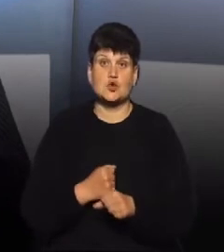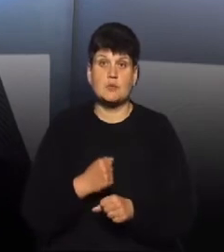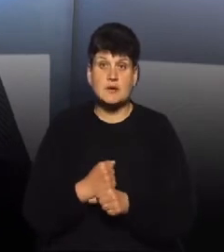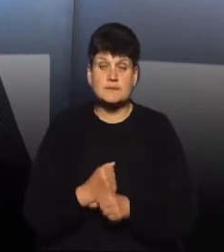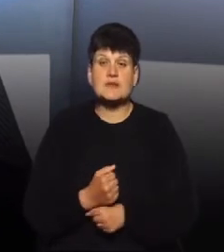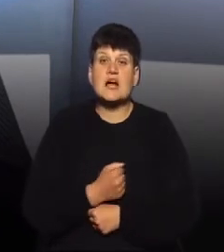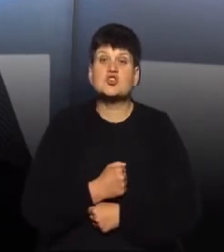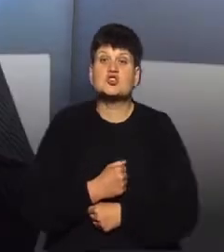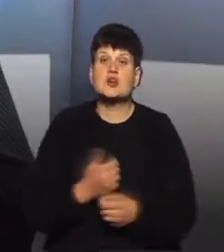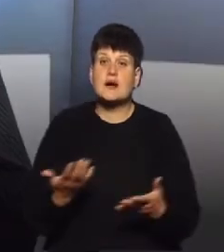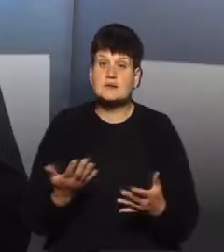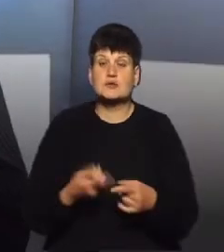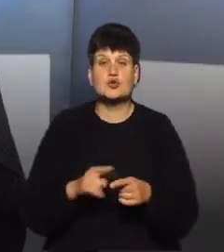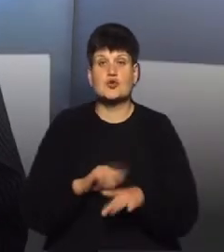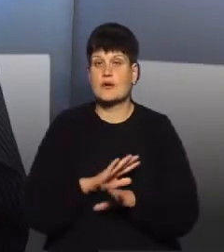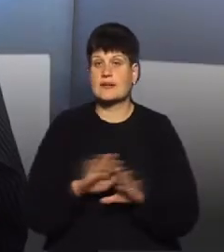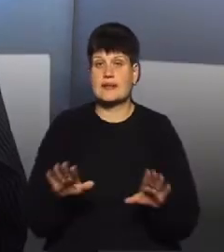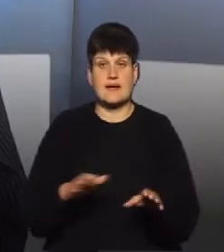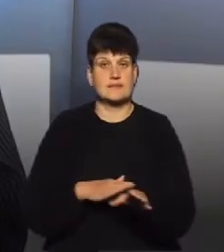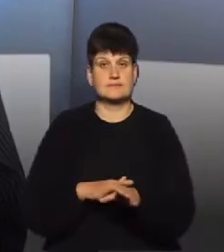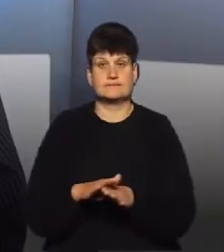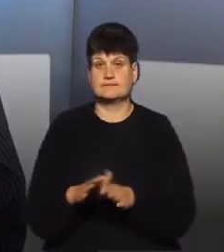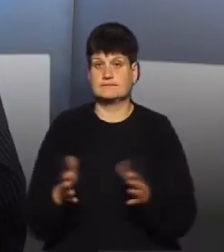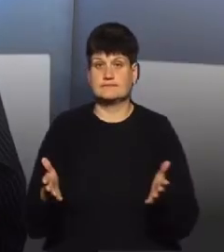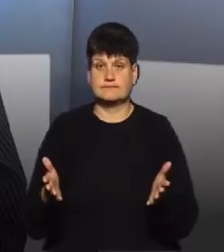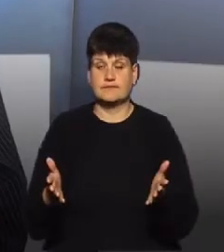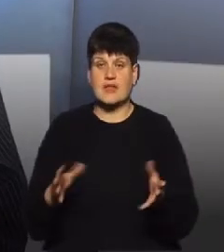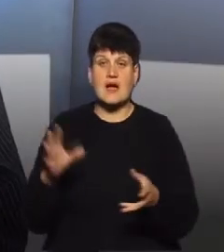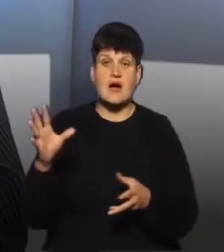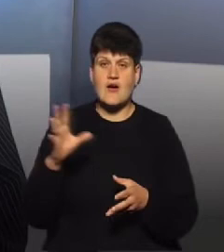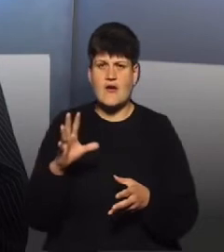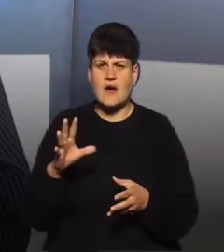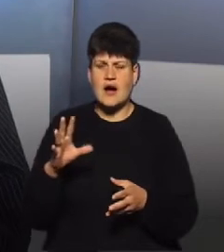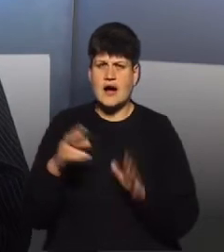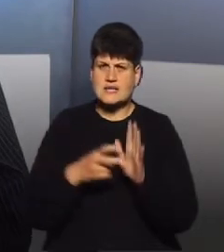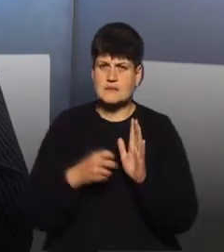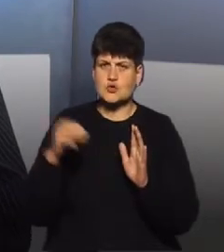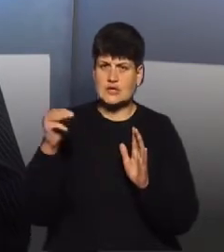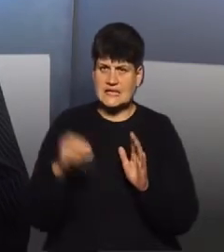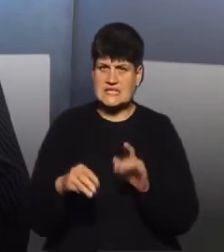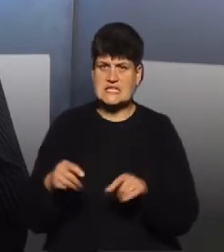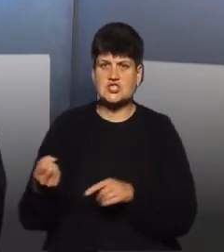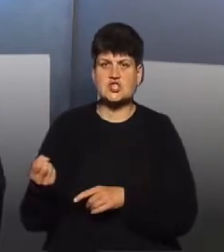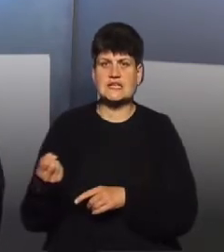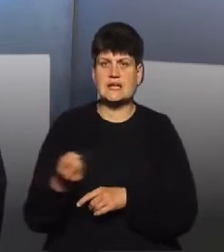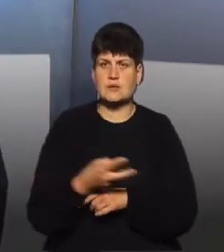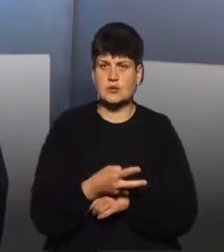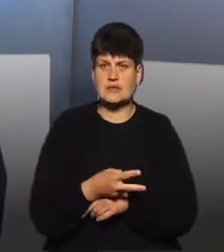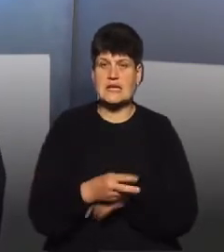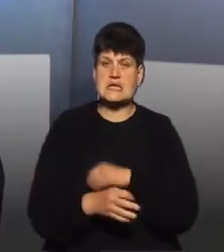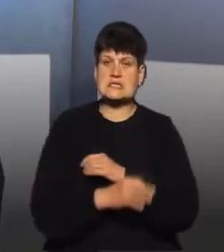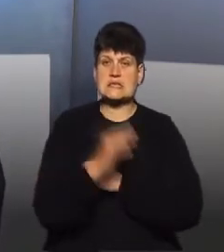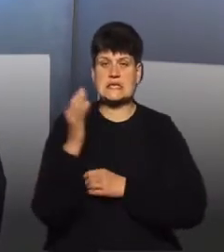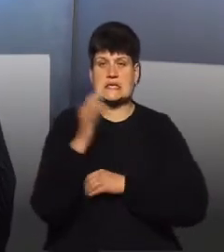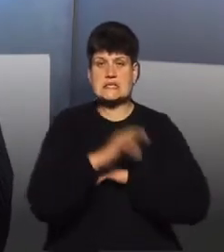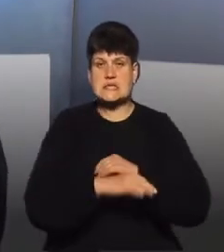на жаль, цього не зроблено. Але все-таки 700 тисяч депортовано на схід і захід. Все-таки